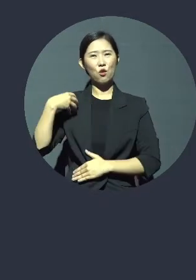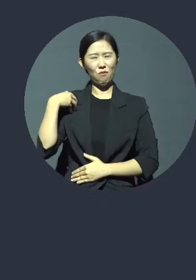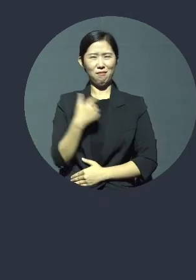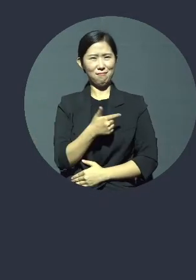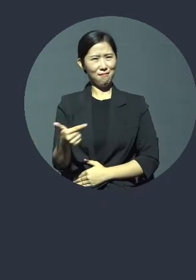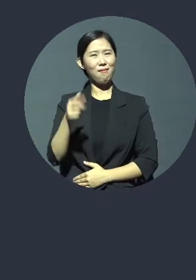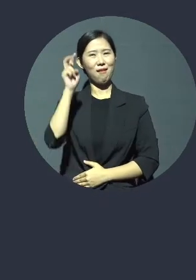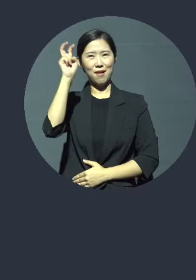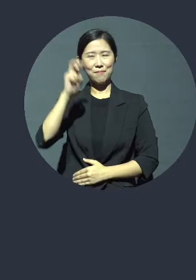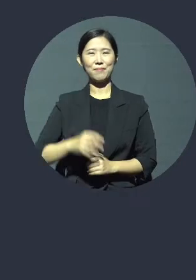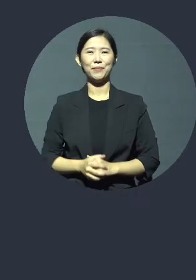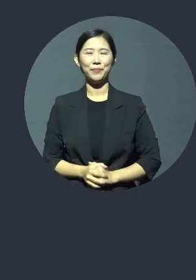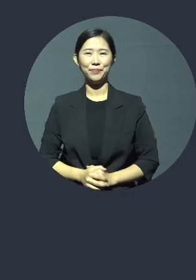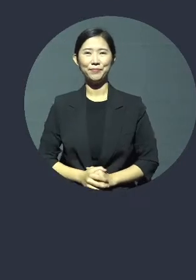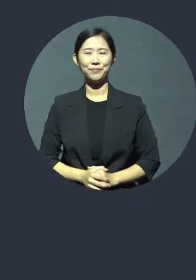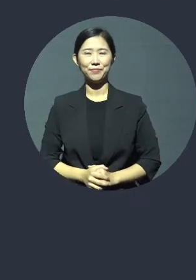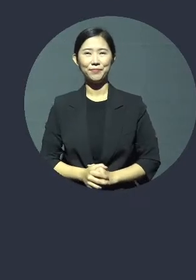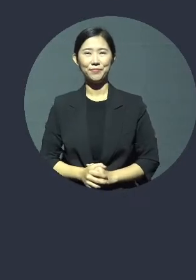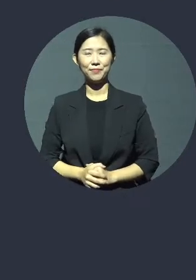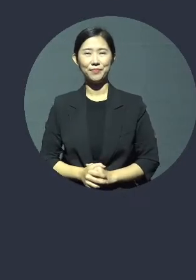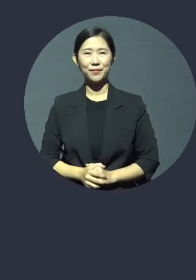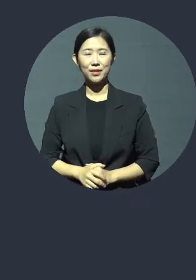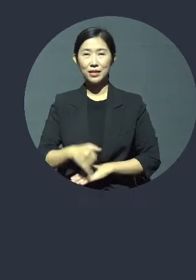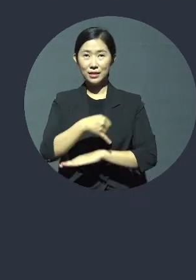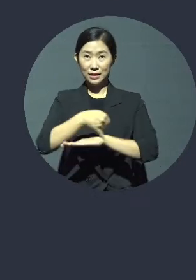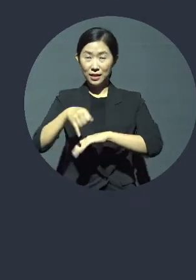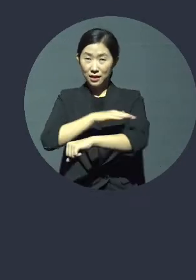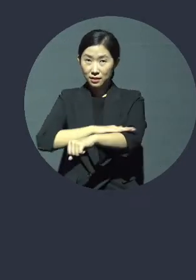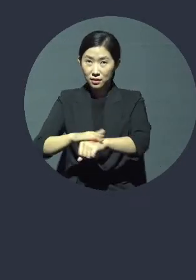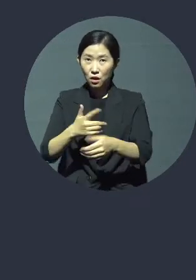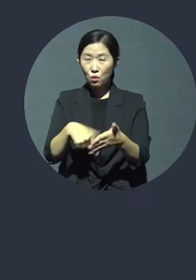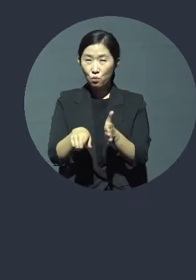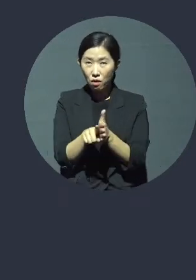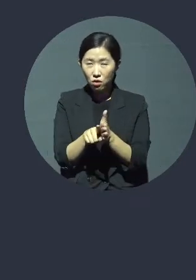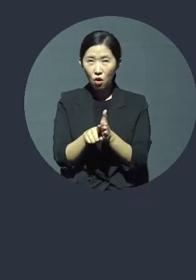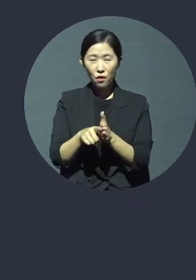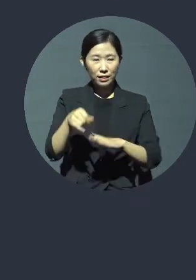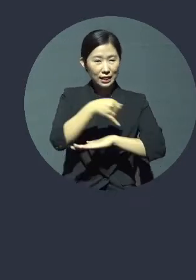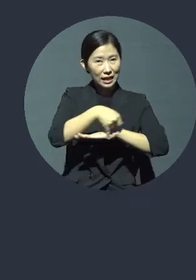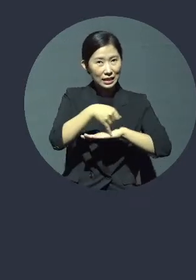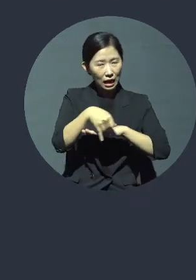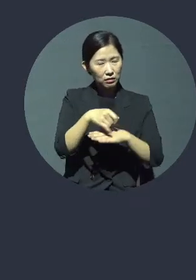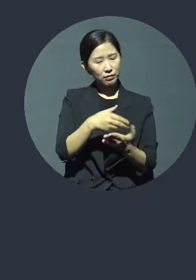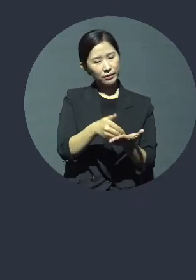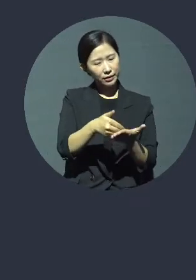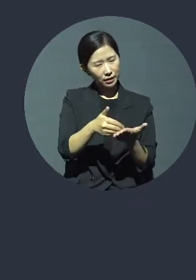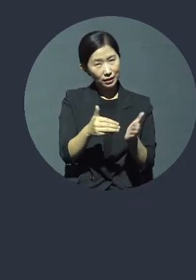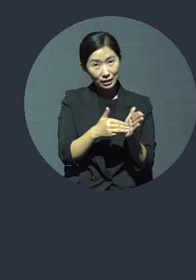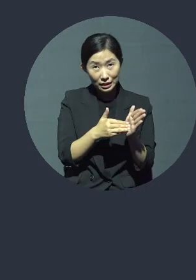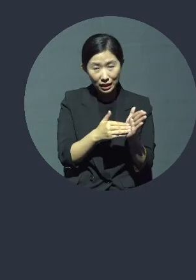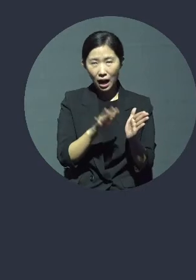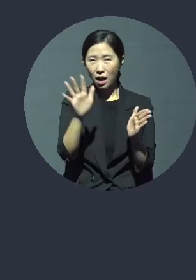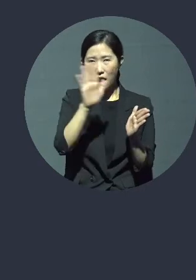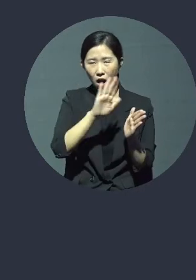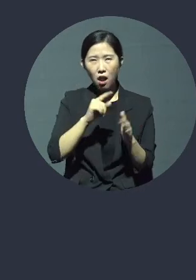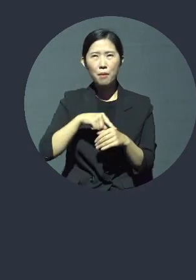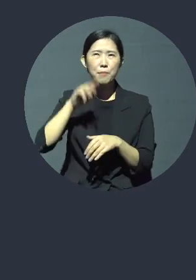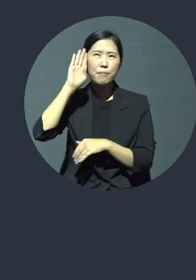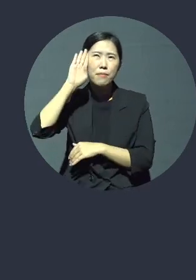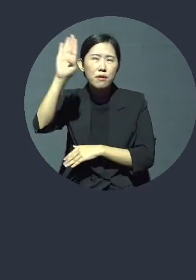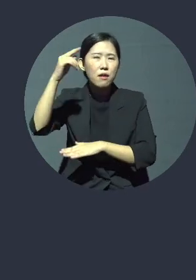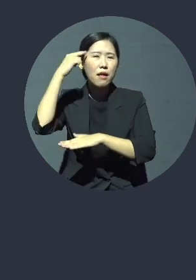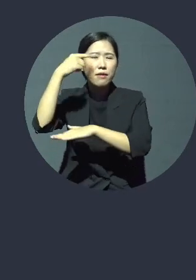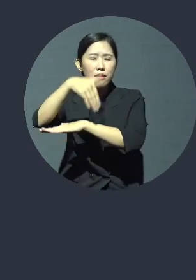일을 잘 하기 위해서는 디자이너뿐만 아니라 기술의 로드맵을 만들어 나가시는 공학자들, 또 다양한 업무를 하시는